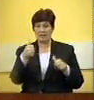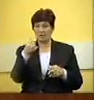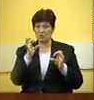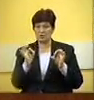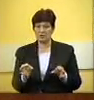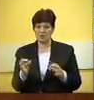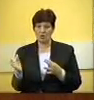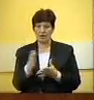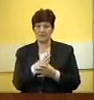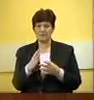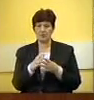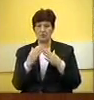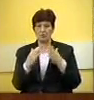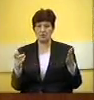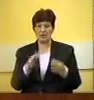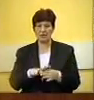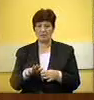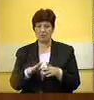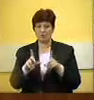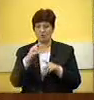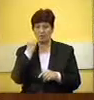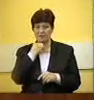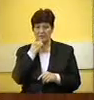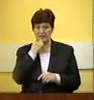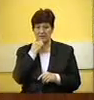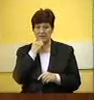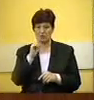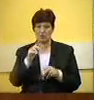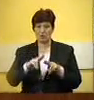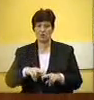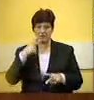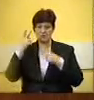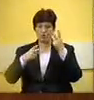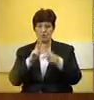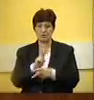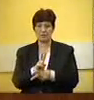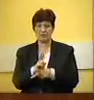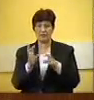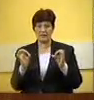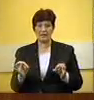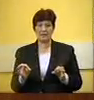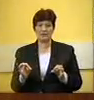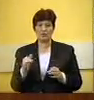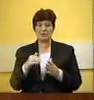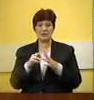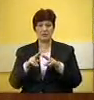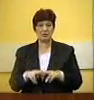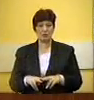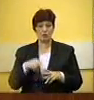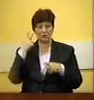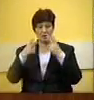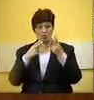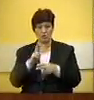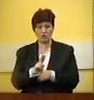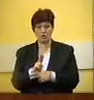sigurno, da između modela da li pustiti u privatizaciju ili ostaviti kontrolu države, sigurno jeste da treba da ostane kontrola